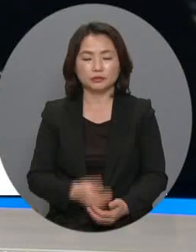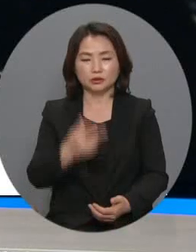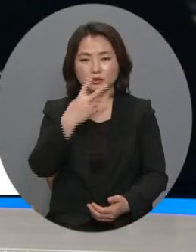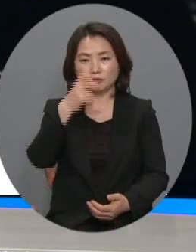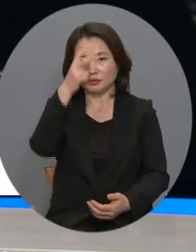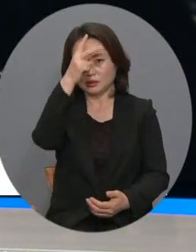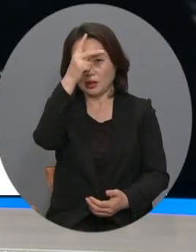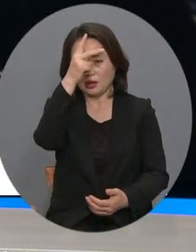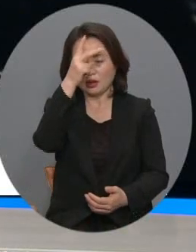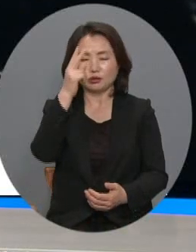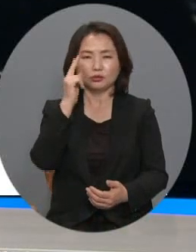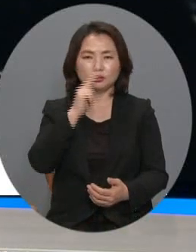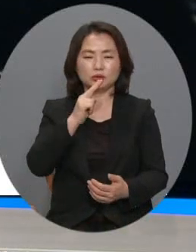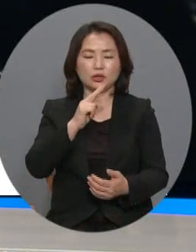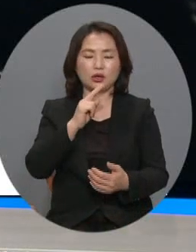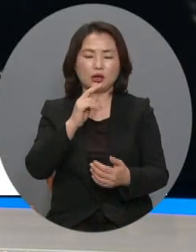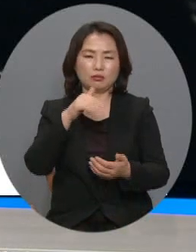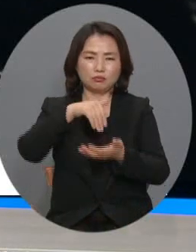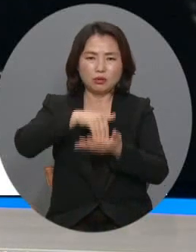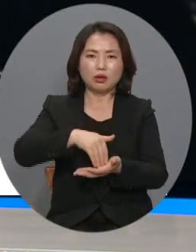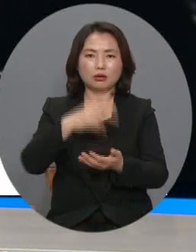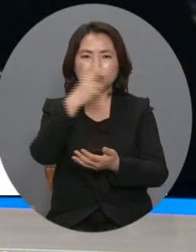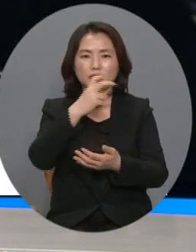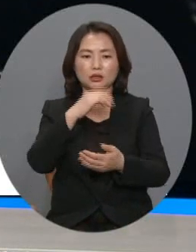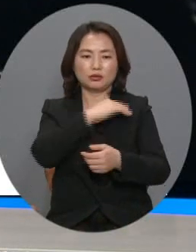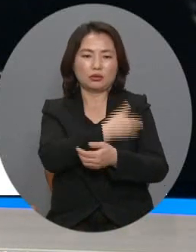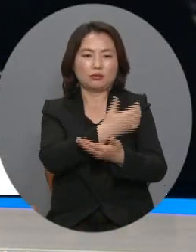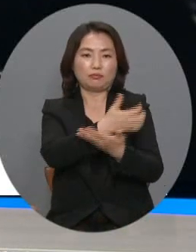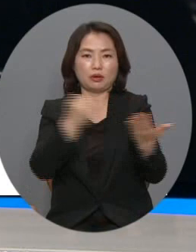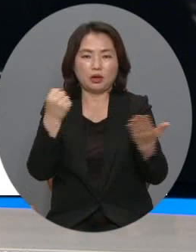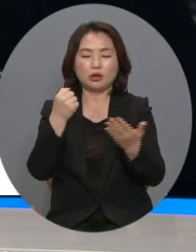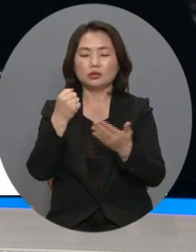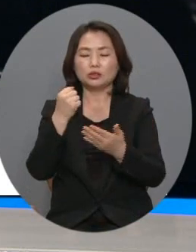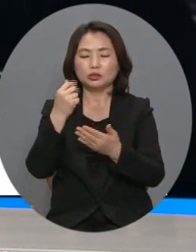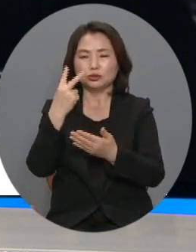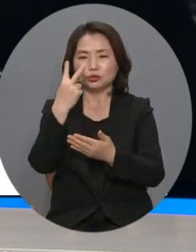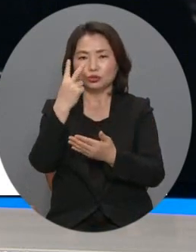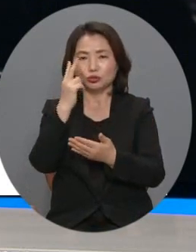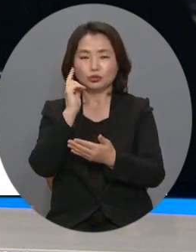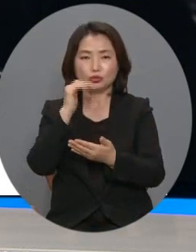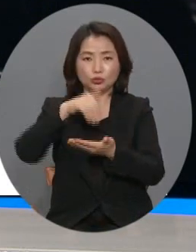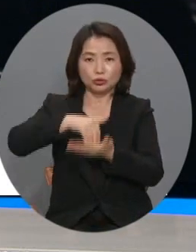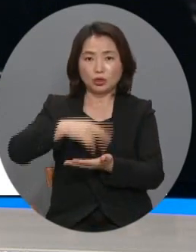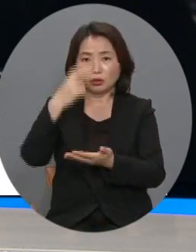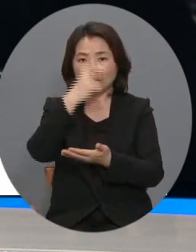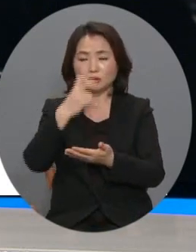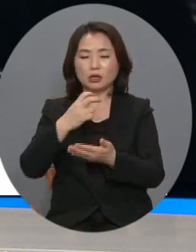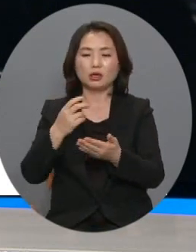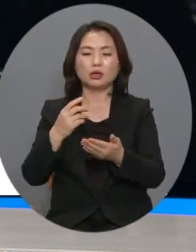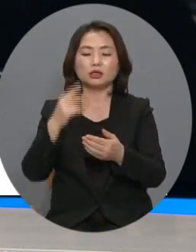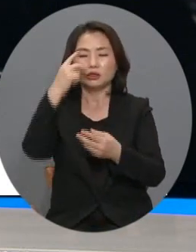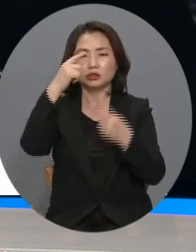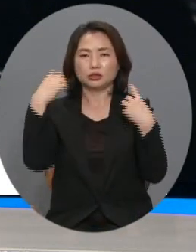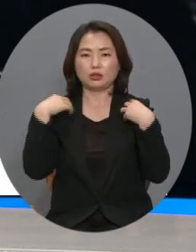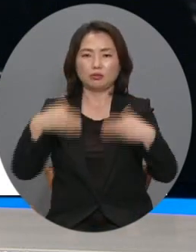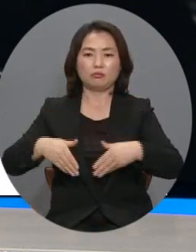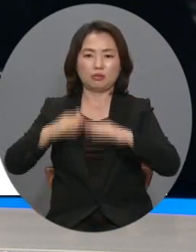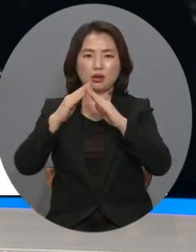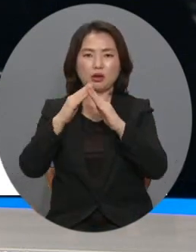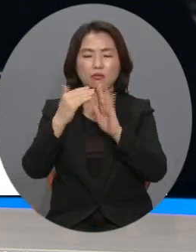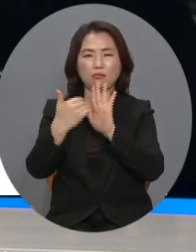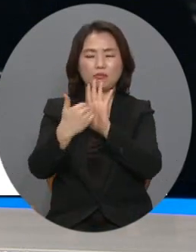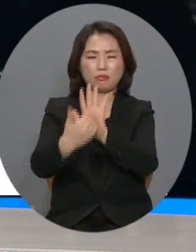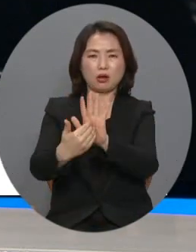검찰의 중대범죄수사권을 박탈하는 중대범죄수사청의 설립을 두고 직을 걸고서라도 맡겠다던